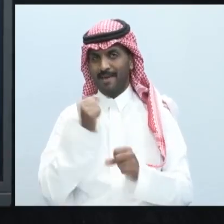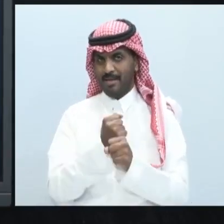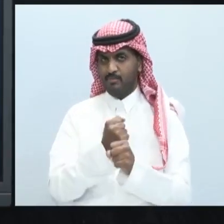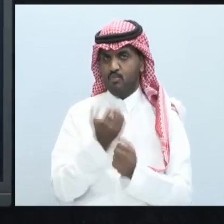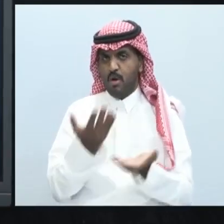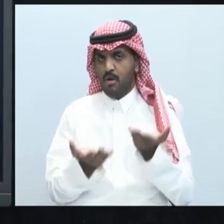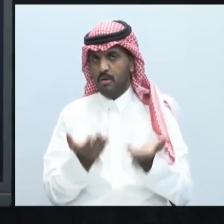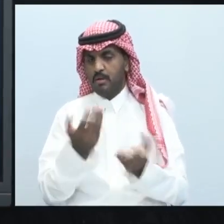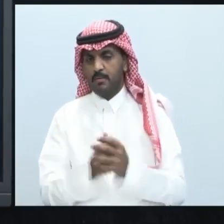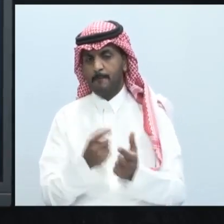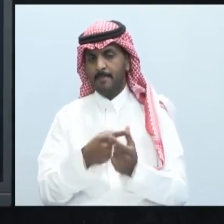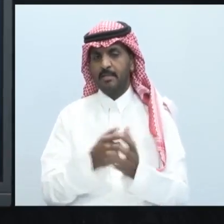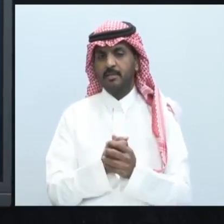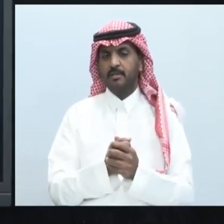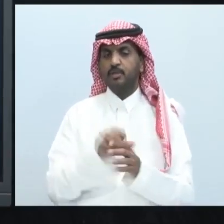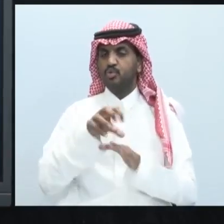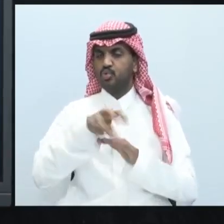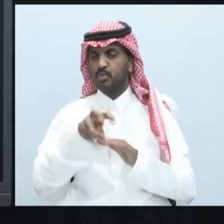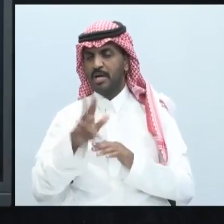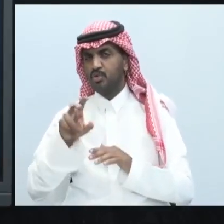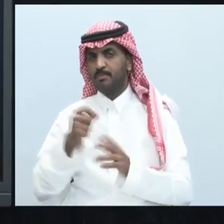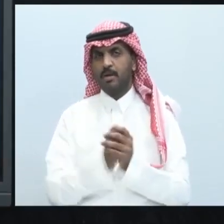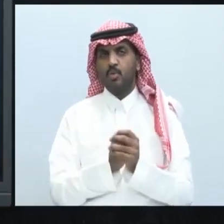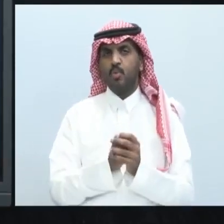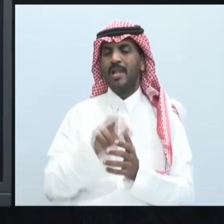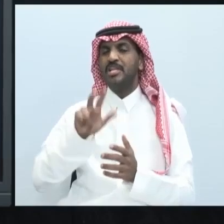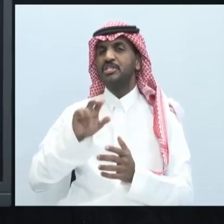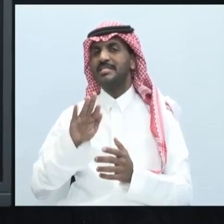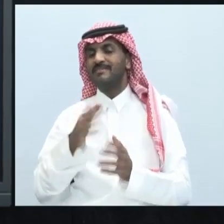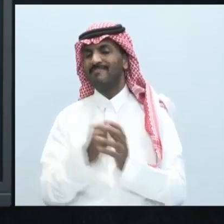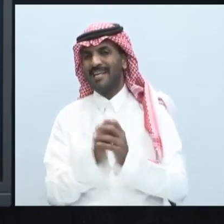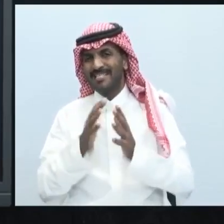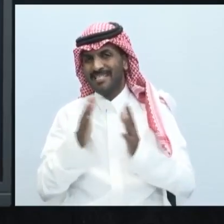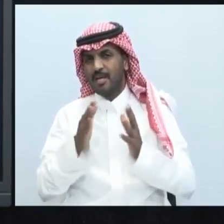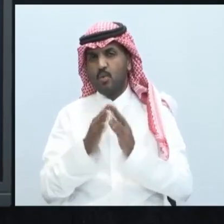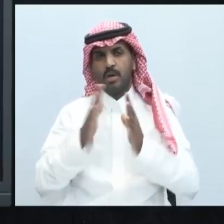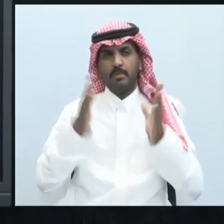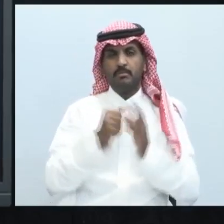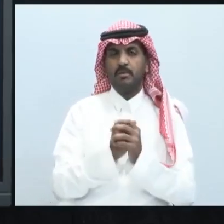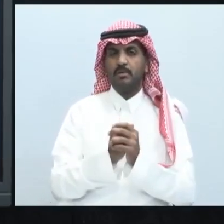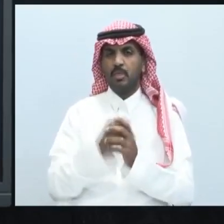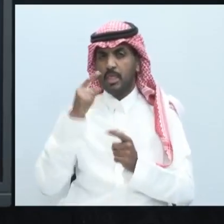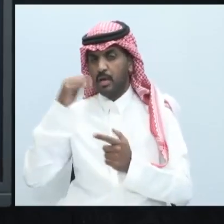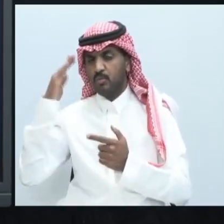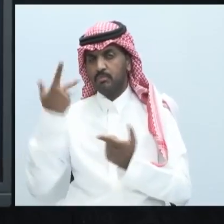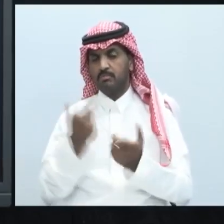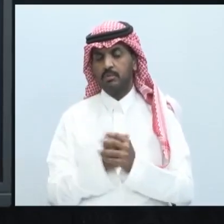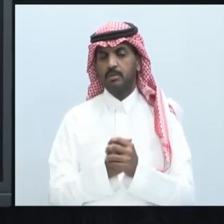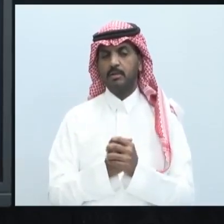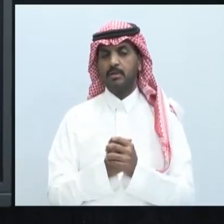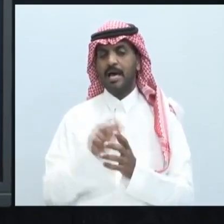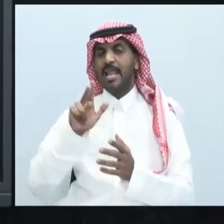الان بين الشعبه والجنس ايهم اصغر الشعبه ام الجنس نجد ان الجنس